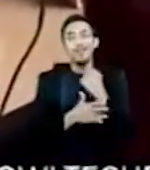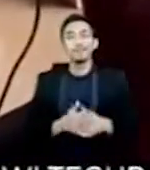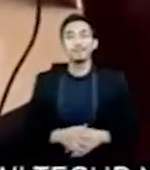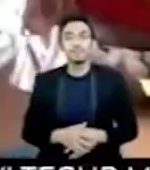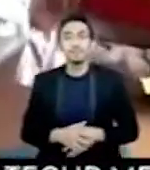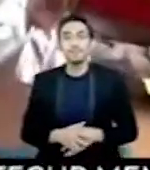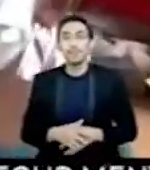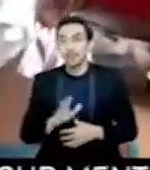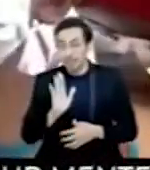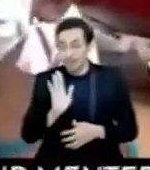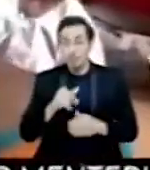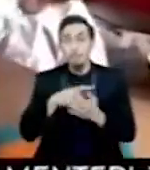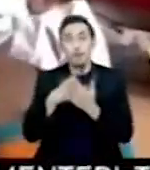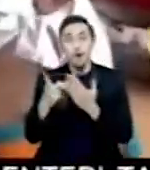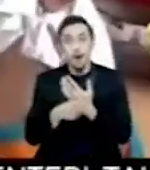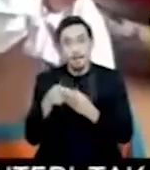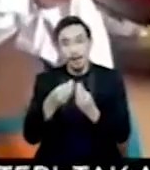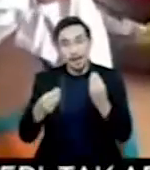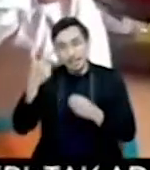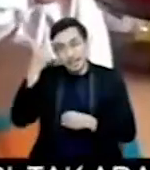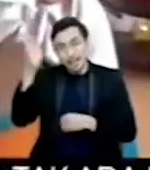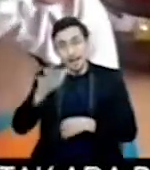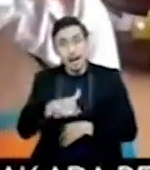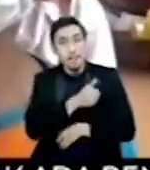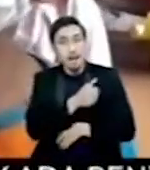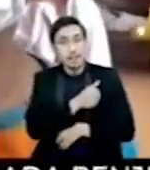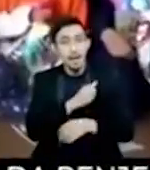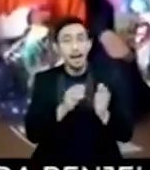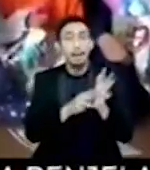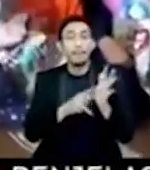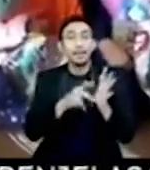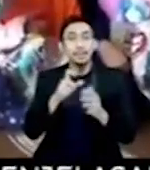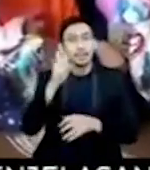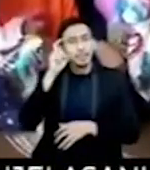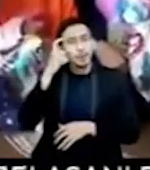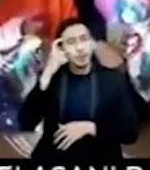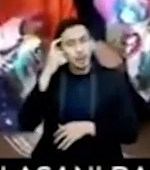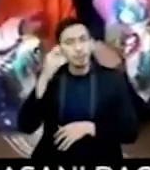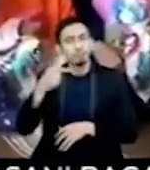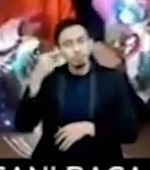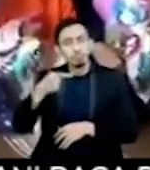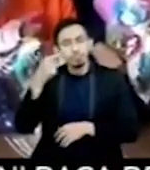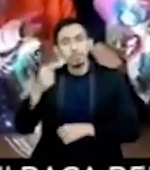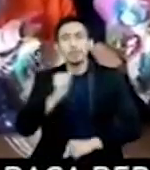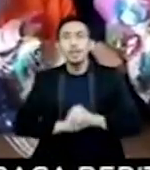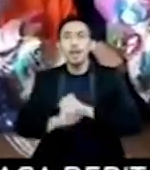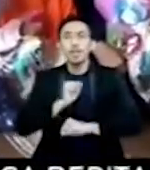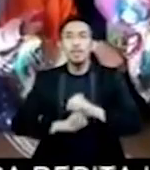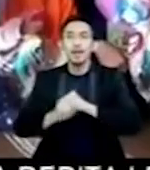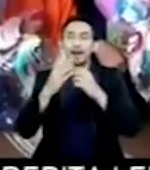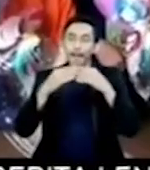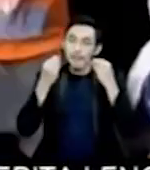program Generasi Cerdas Anak Bangsa, MNC Peduli akan terus menyelenggarakan kegiatan ramah anak untuk meningkatkan kreativitas dan minat